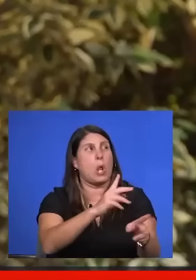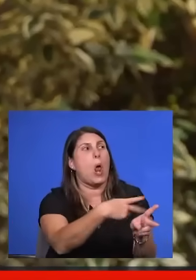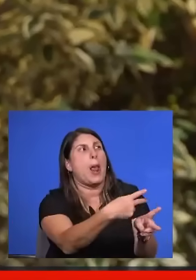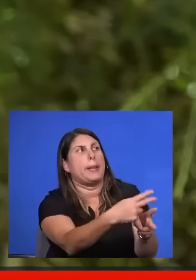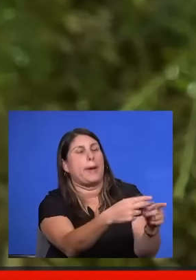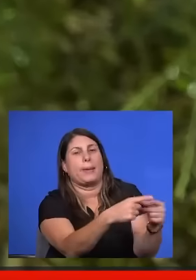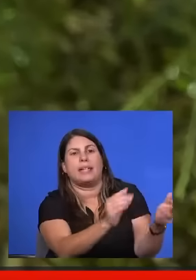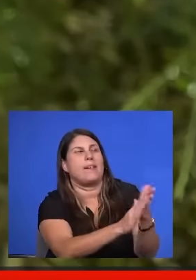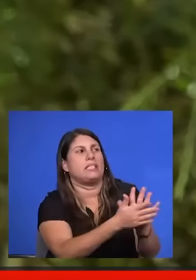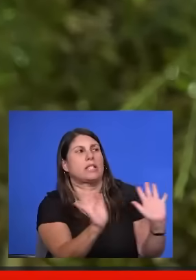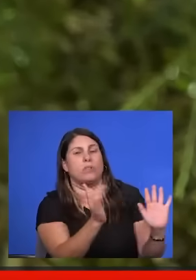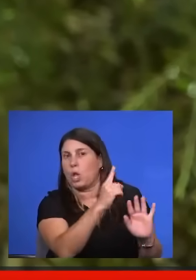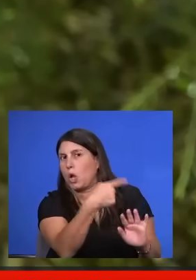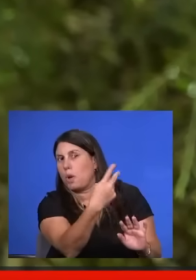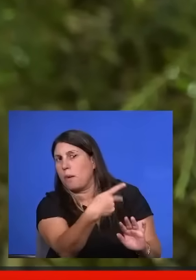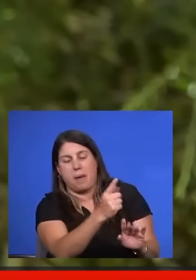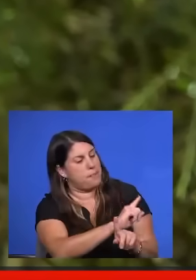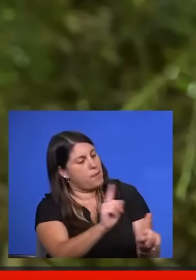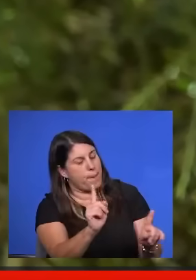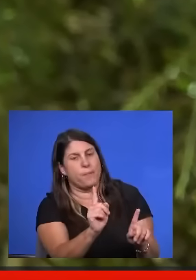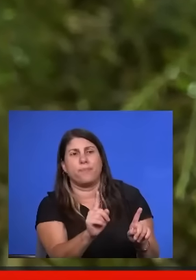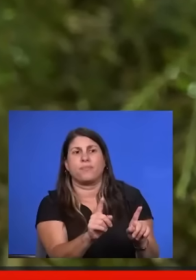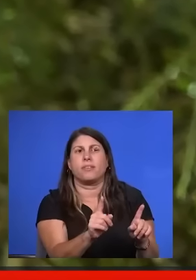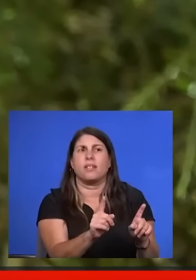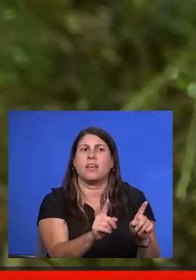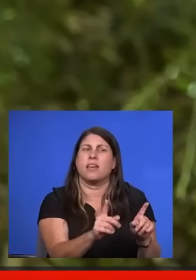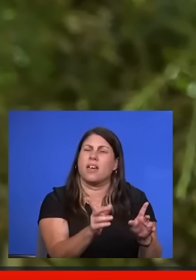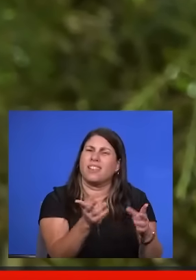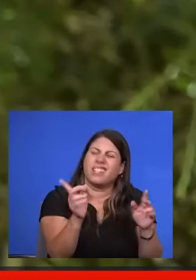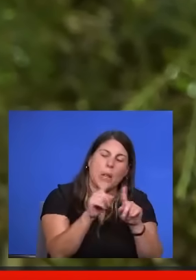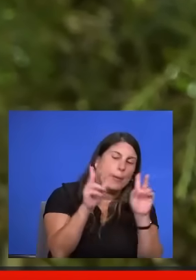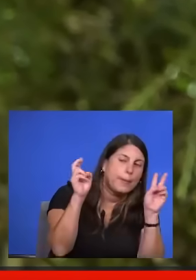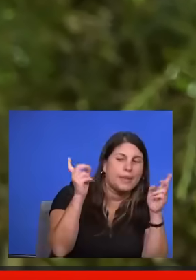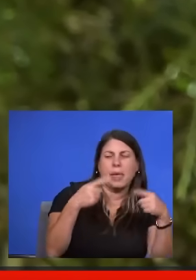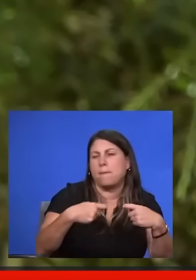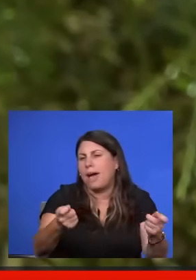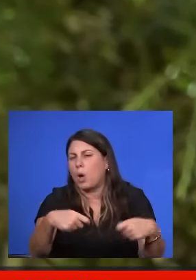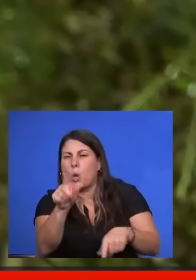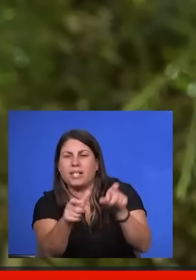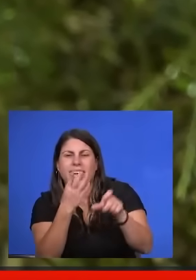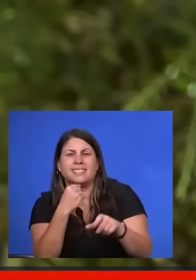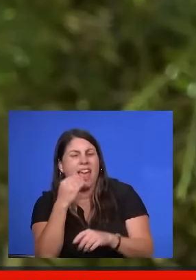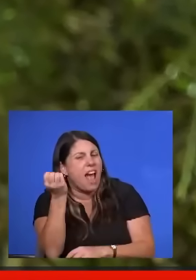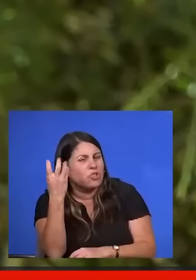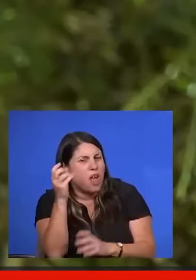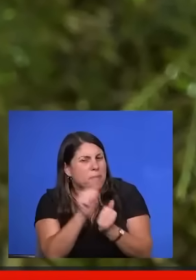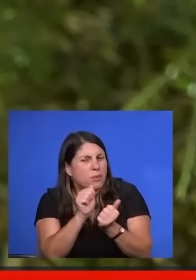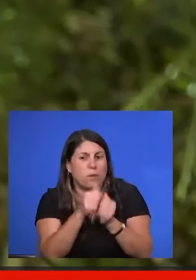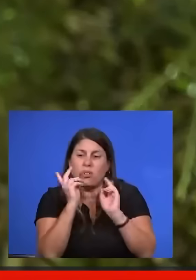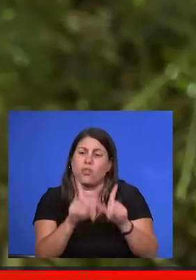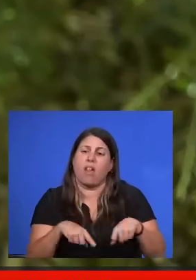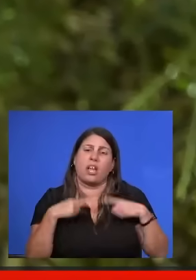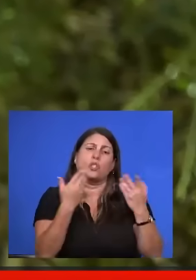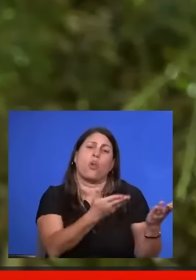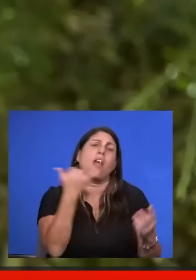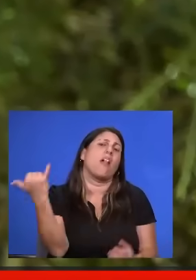ביום או יומיים. מכרו פה לאזרחי ישראל איזושהי אשליה מטופשת, שאפשר פשוט לחיות ככה לנצח. מה